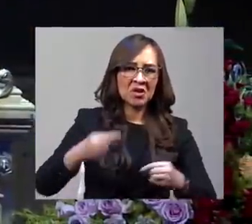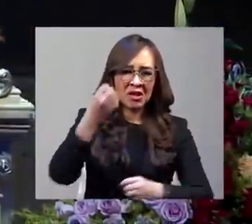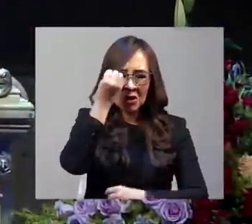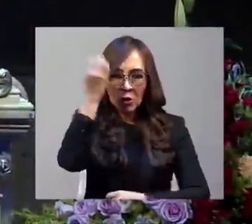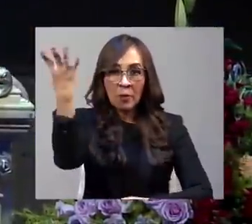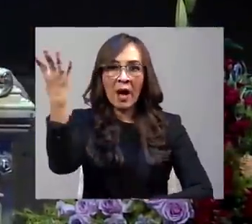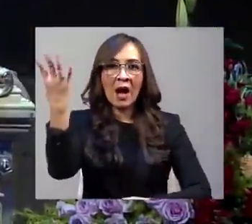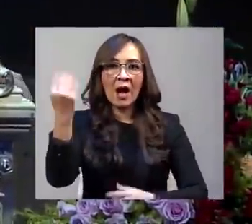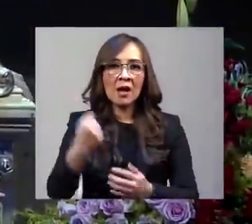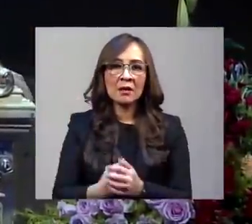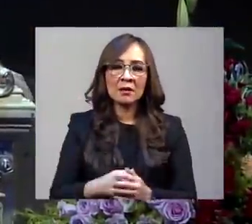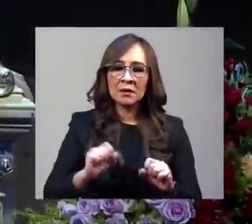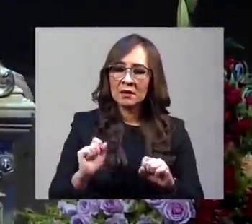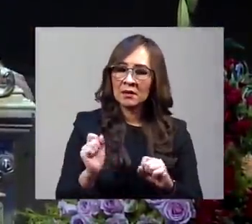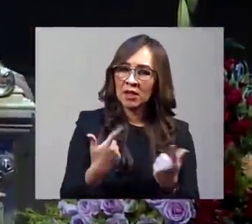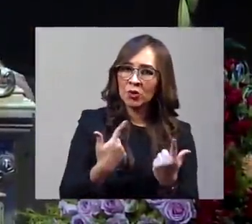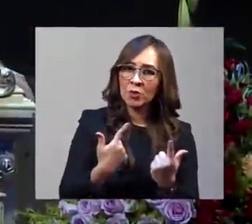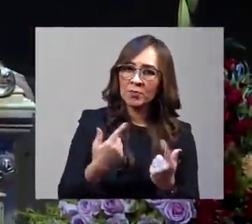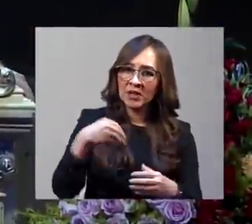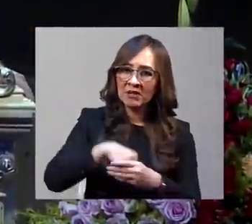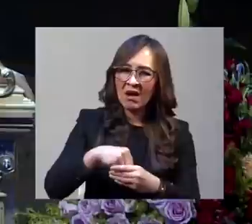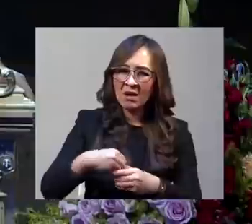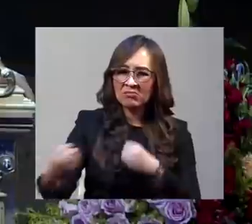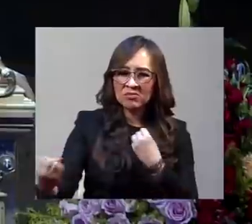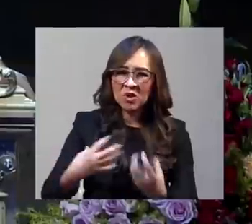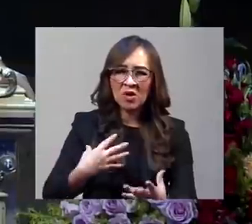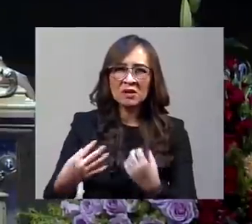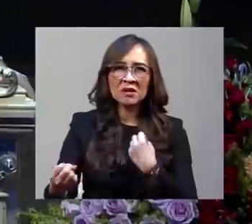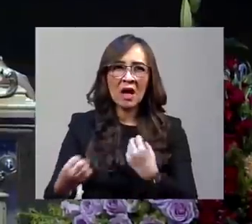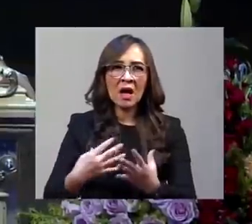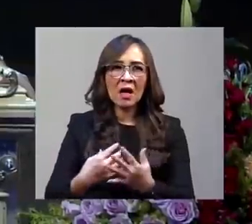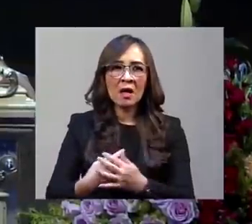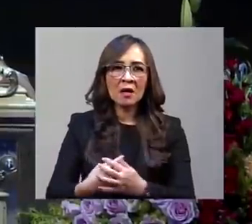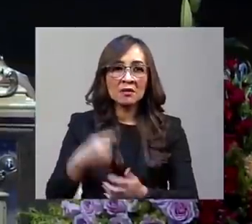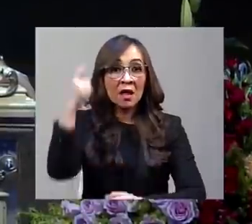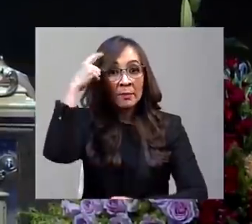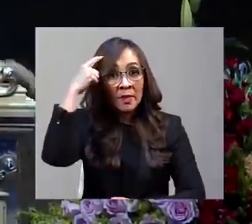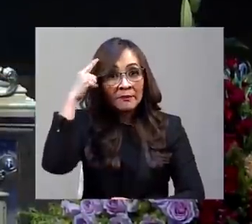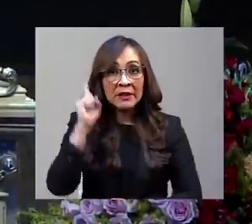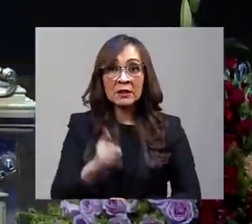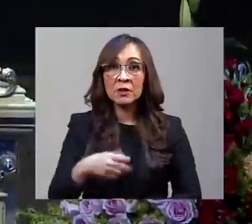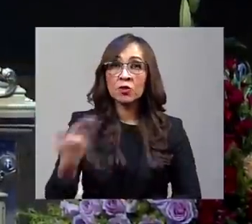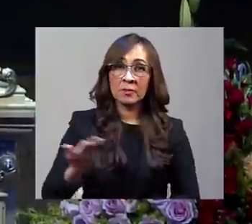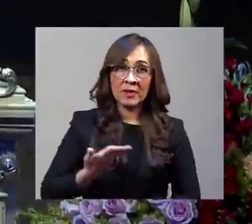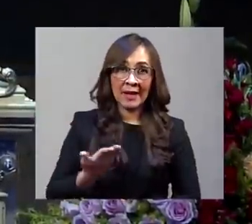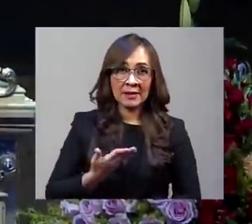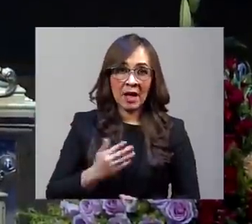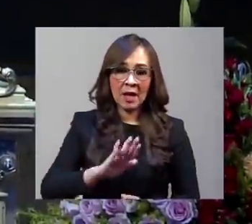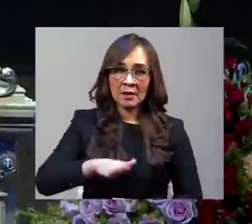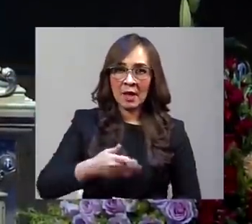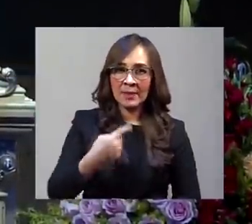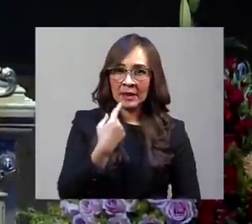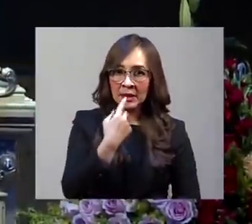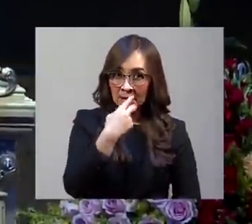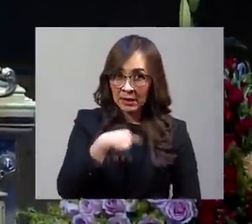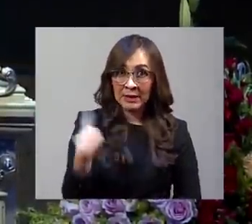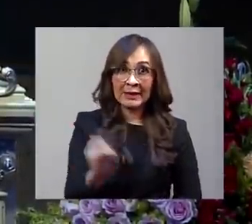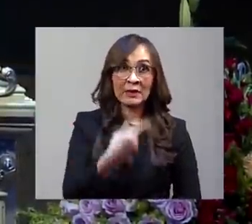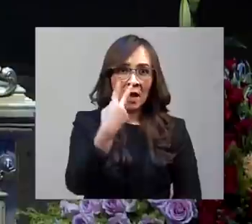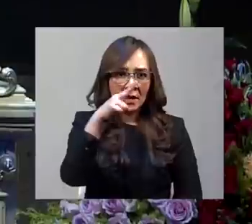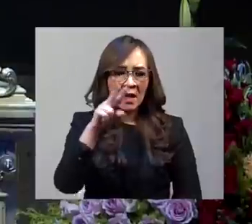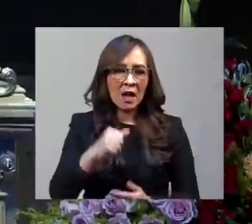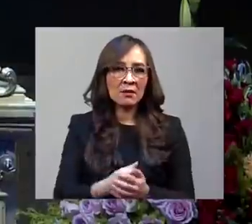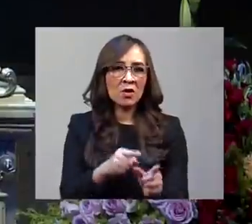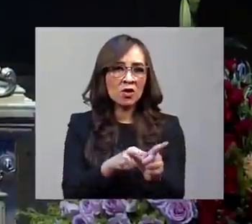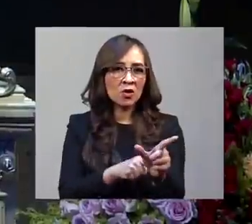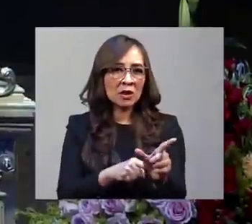hidup di dalam kesalahan-kesalahan dosa dan menganggap hal-hal najis itu biasa. Tapi kita lihat Yosafat sangat berjaga-jaga,